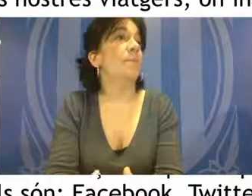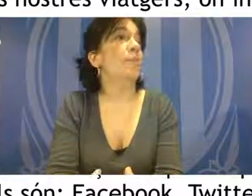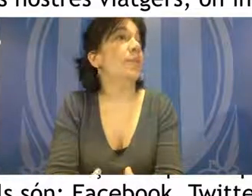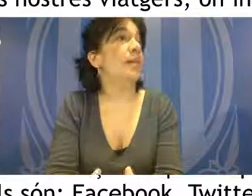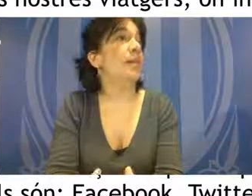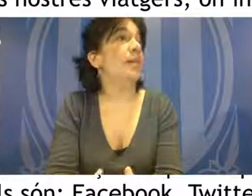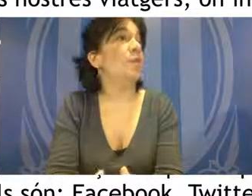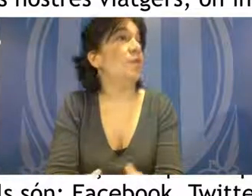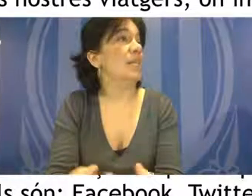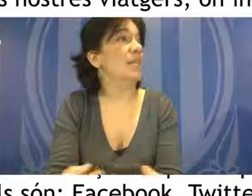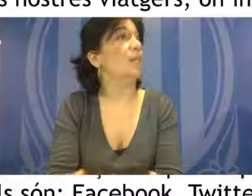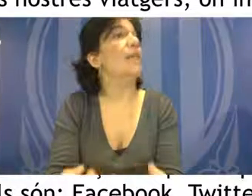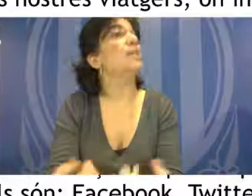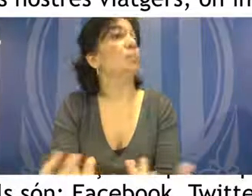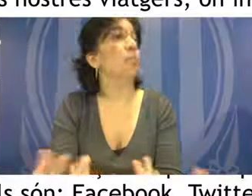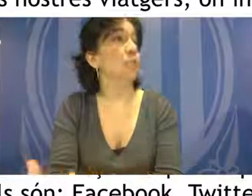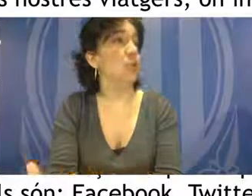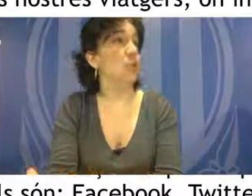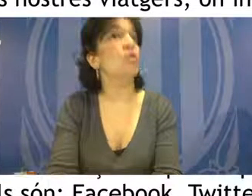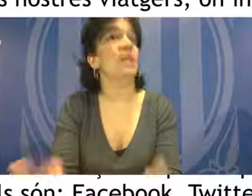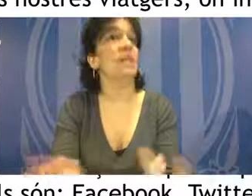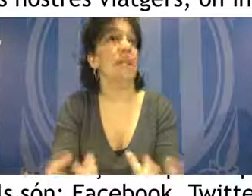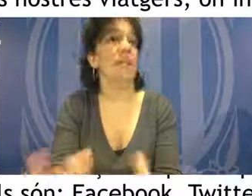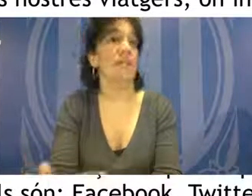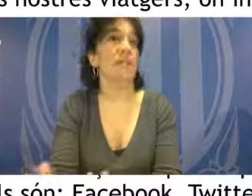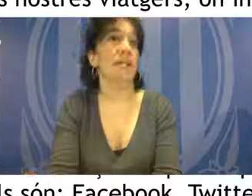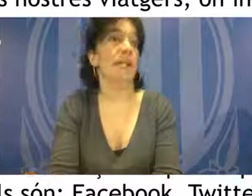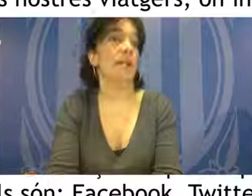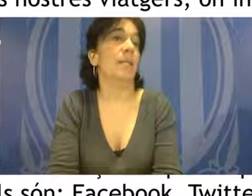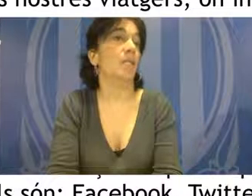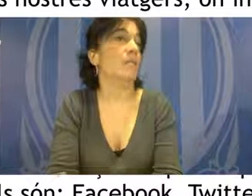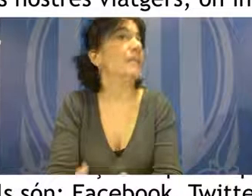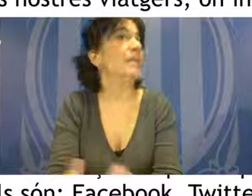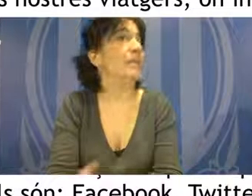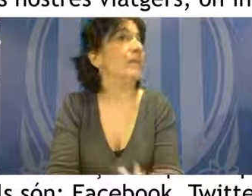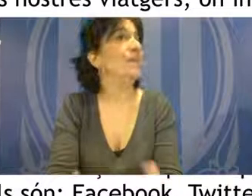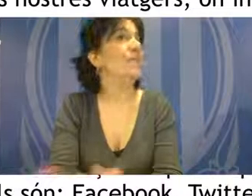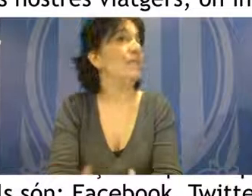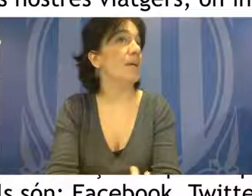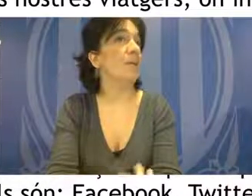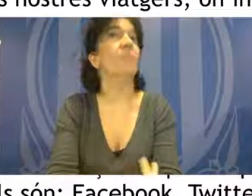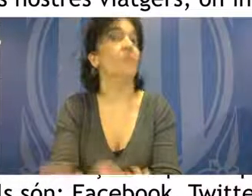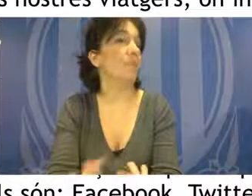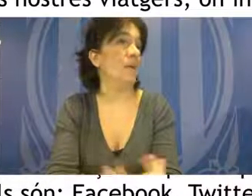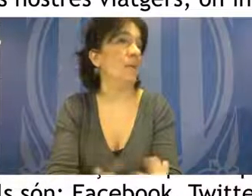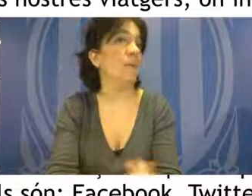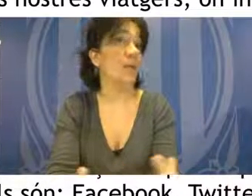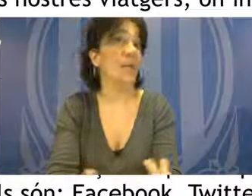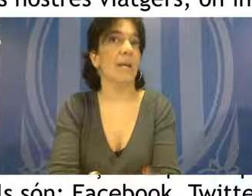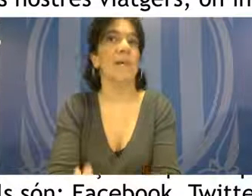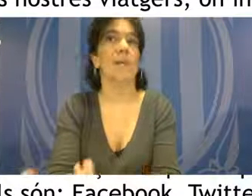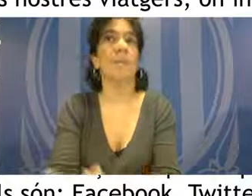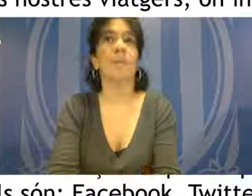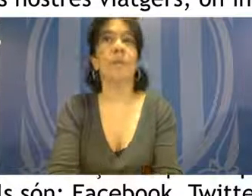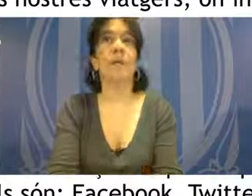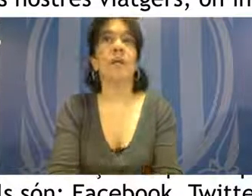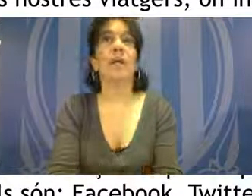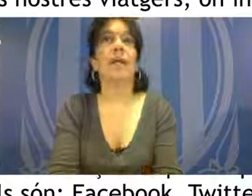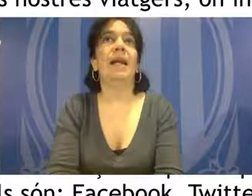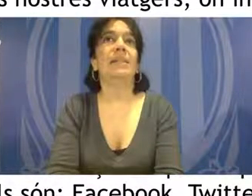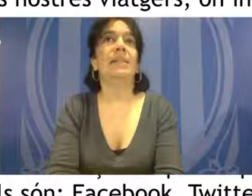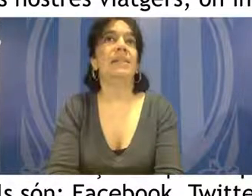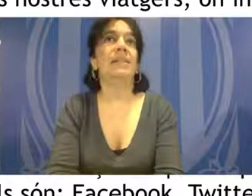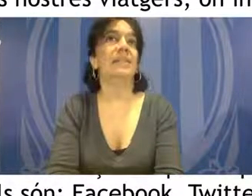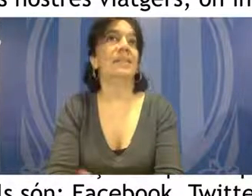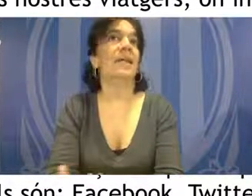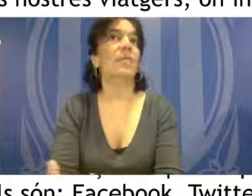per poder doncs, llançar totes les promocions que des de l'Agència Catalana de Turisme també anem fent periòdicament.